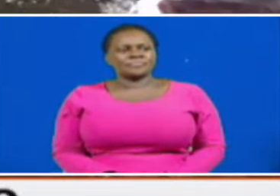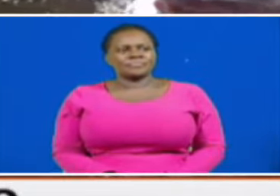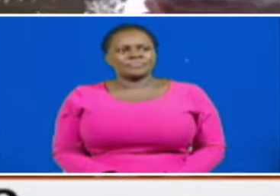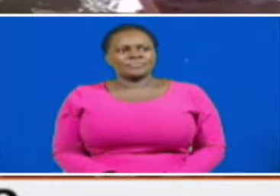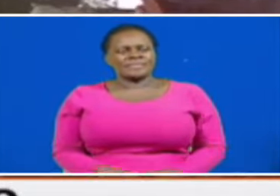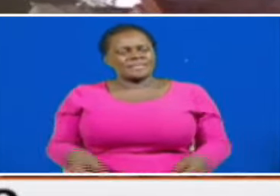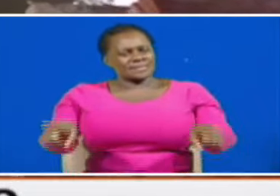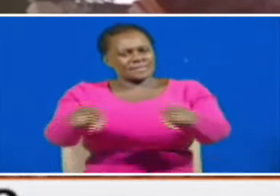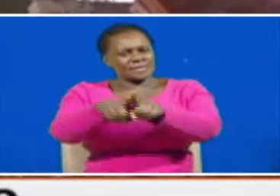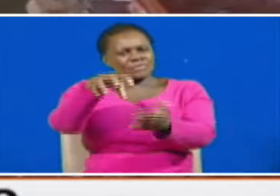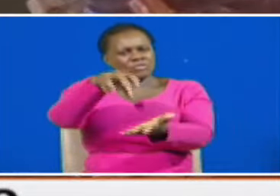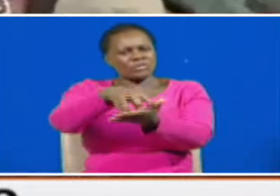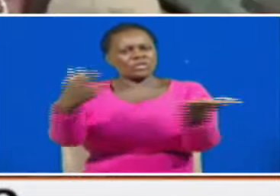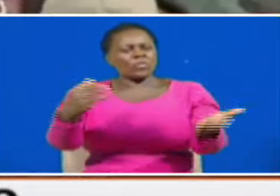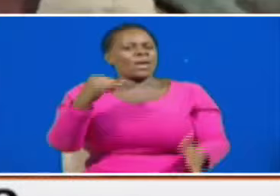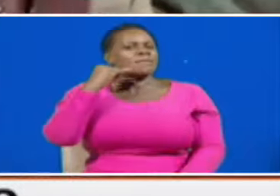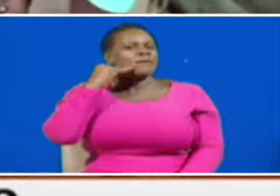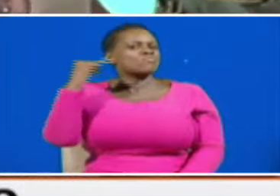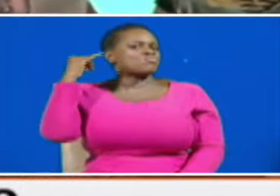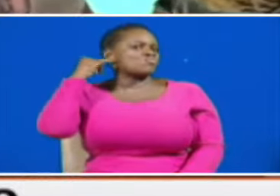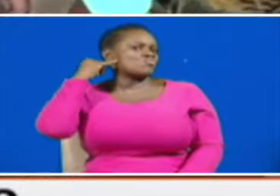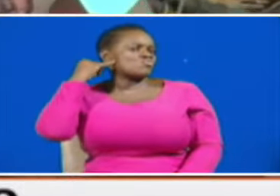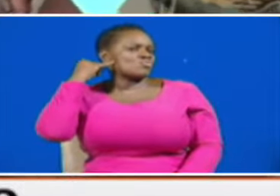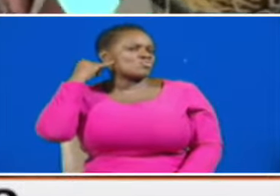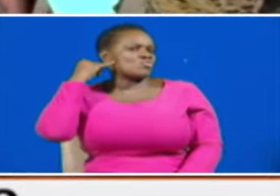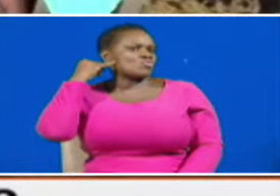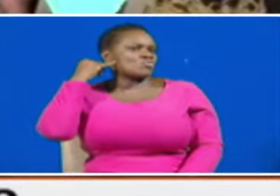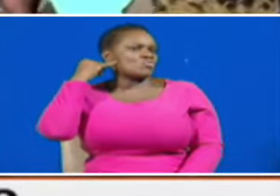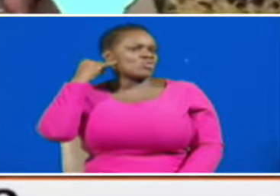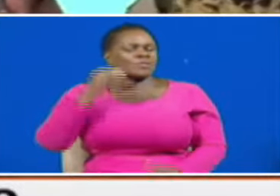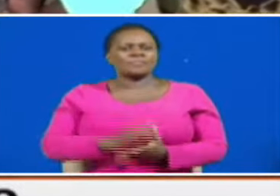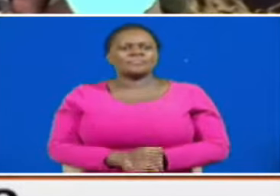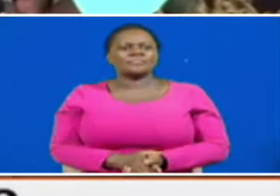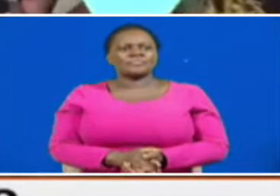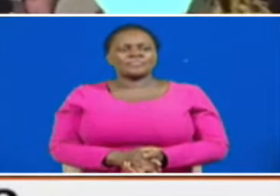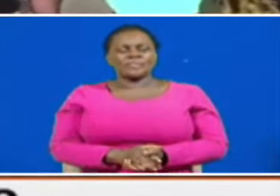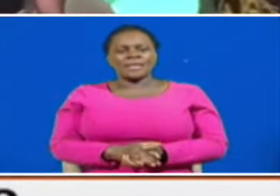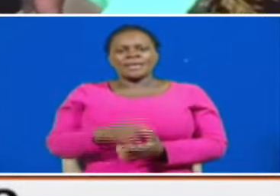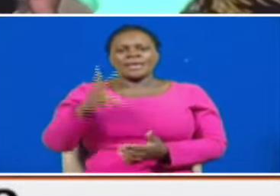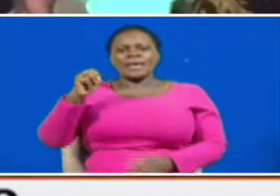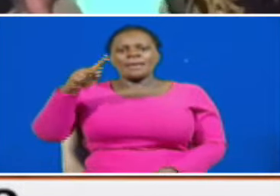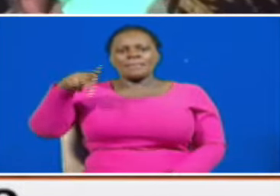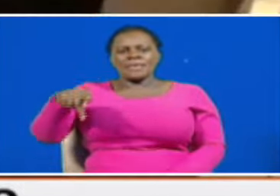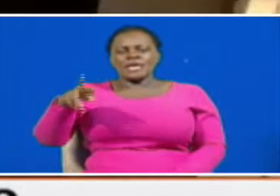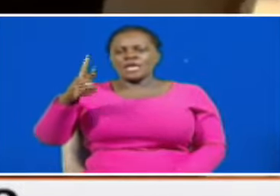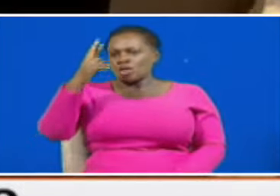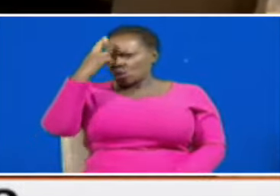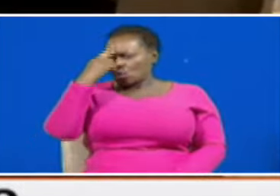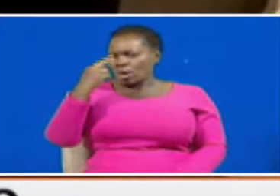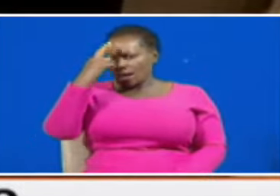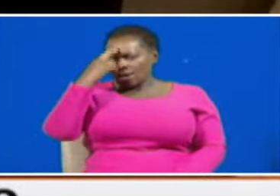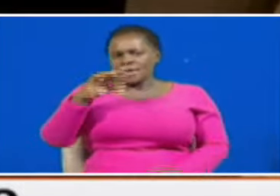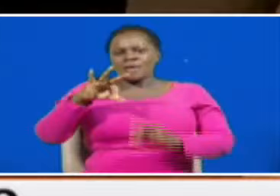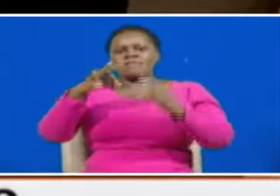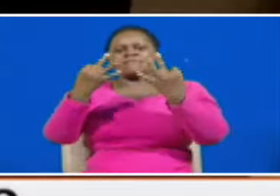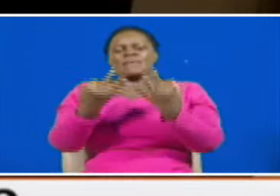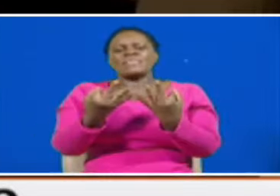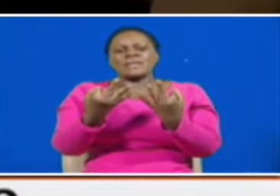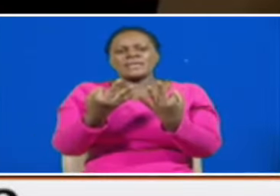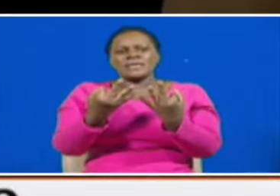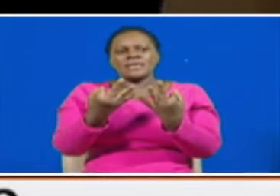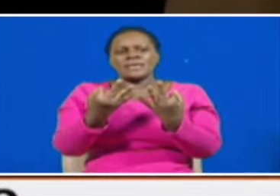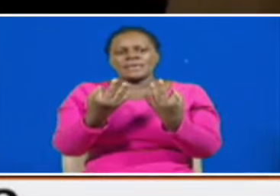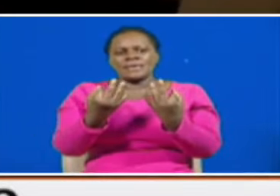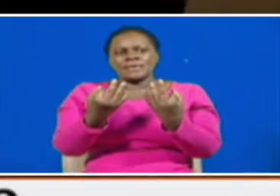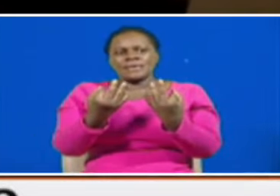Hali sawia ilishuhudiwa kule Nakuru katika eneo la Masinjeri, eneo bunge la Rongai, ambako familia kadhaa